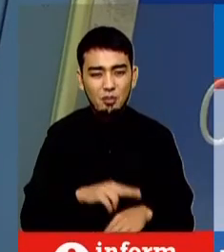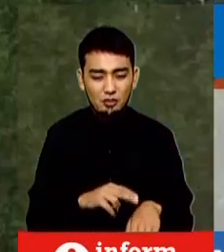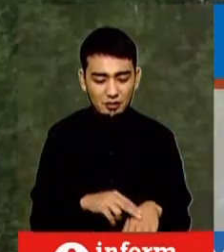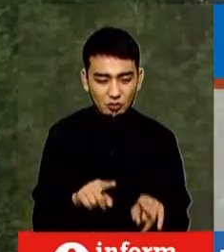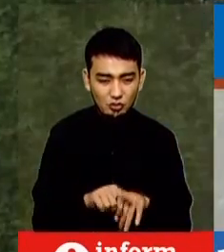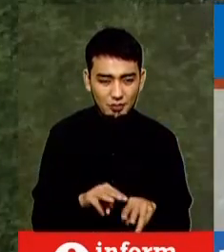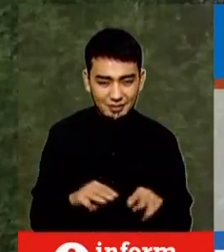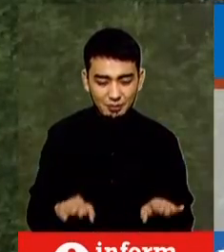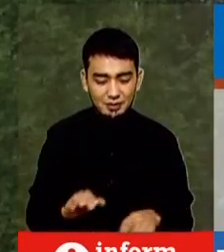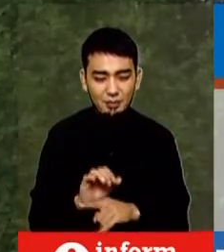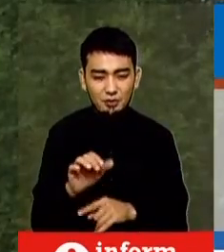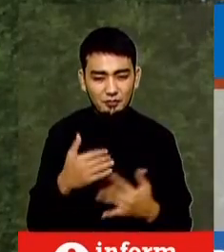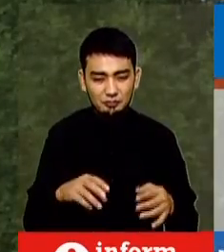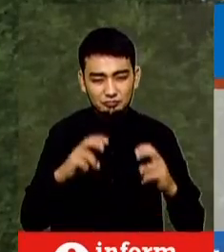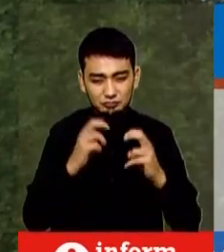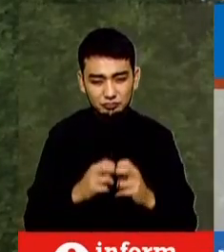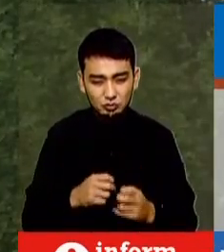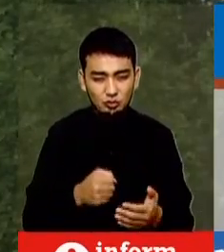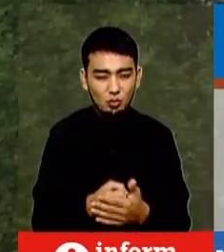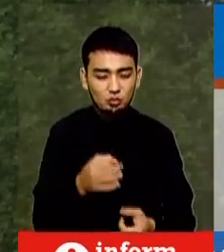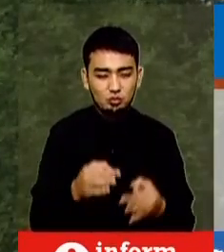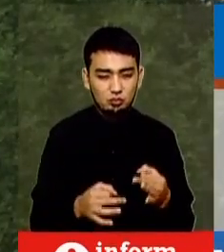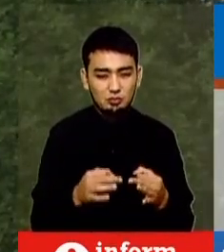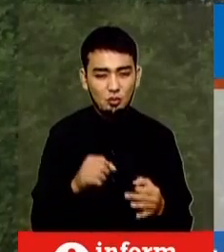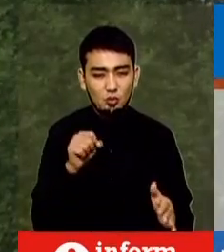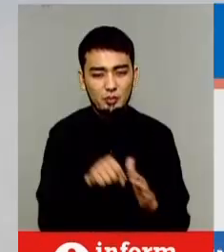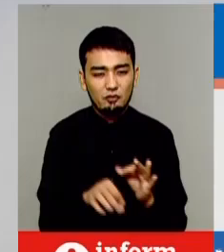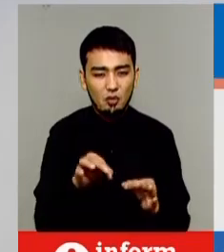Ведется досудебное расследование по статье «Убийство».